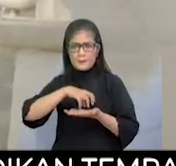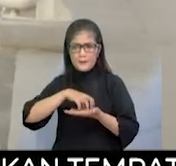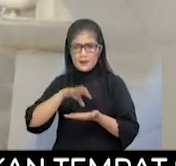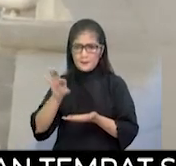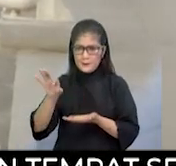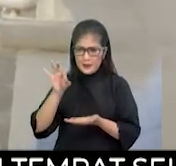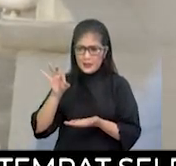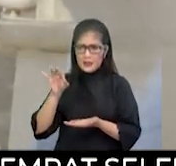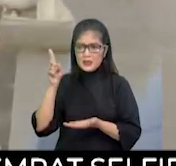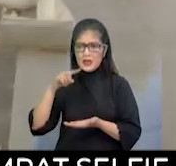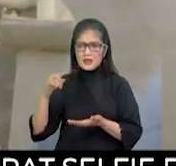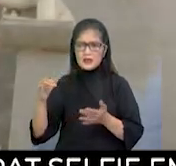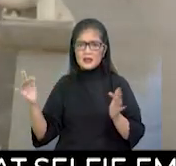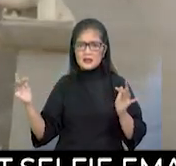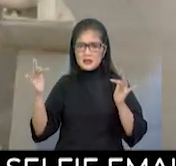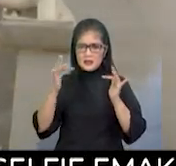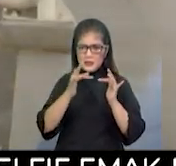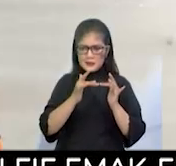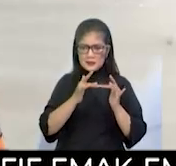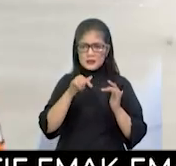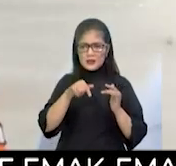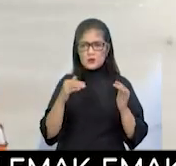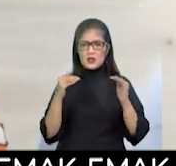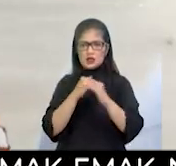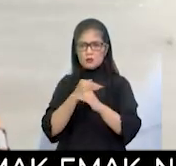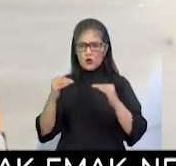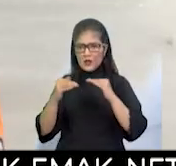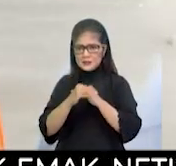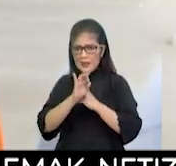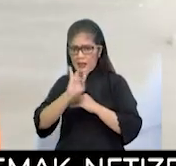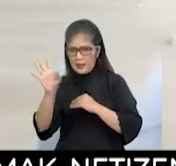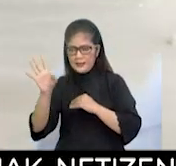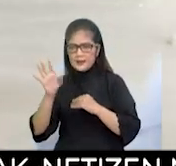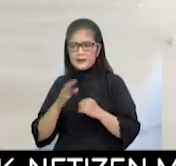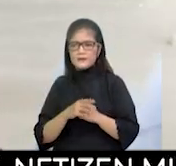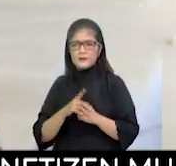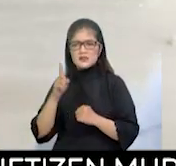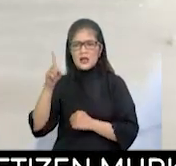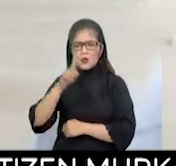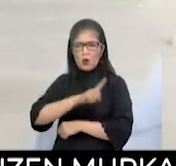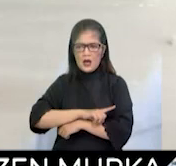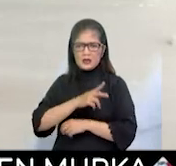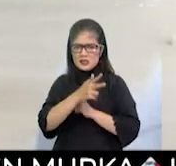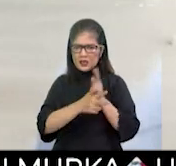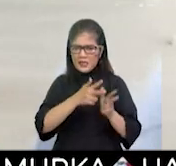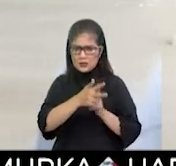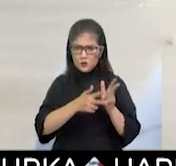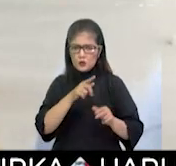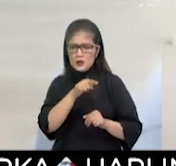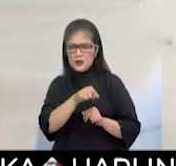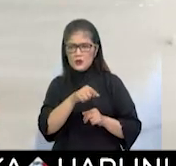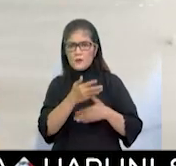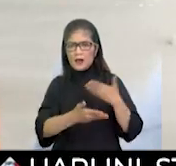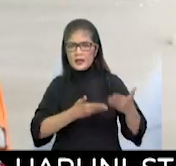terintegrasi dengan moda yang lain gitu. Prediksi kami sehari stasiun ini bisa melayani di